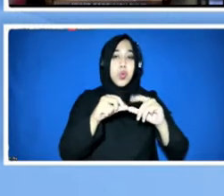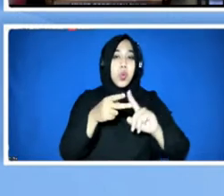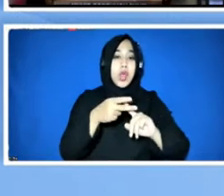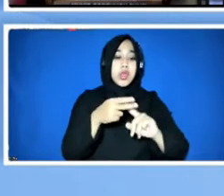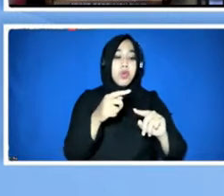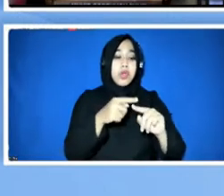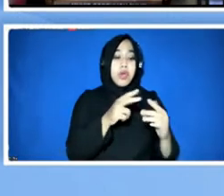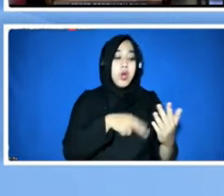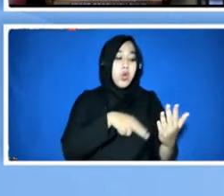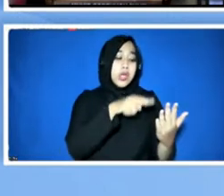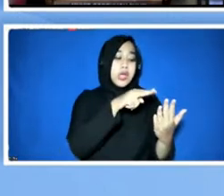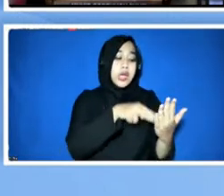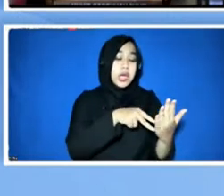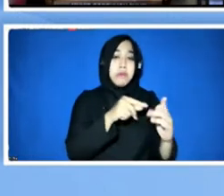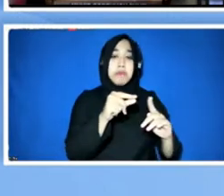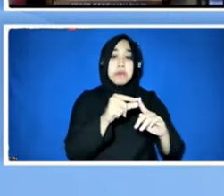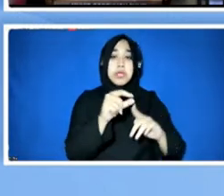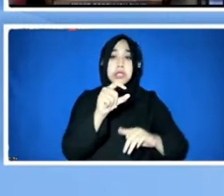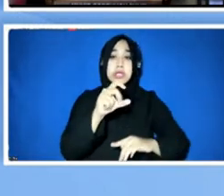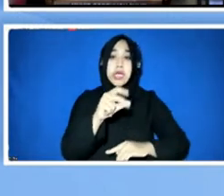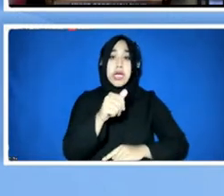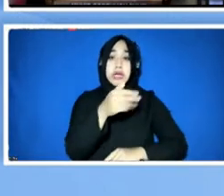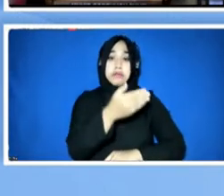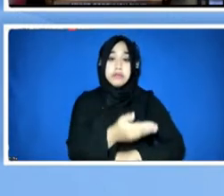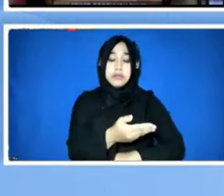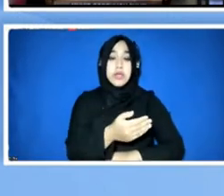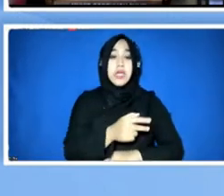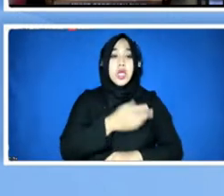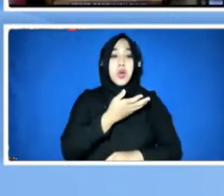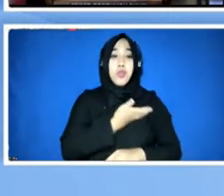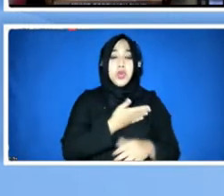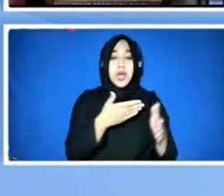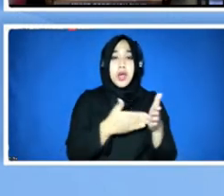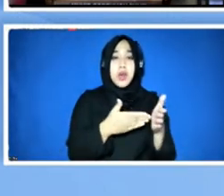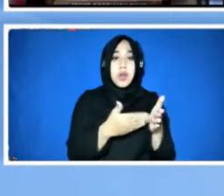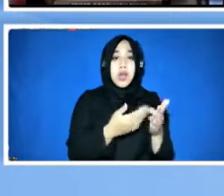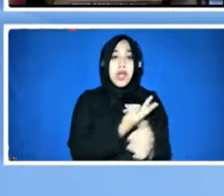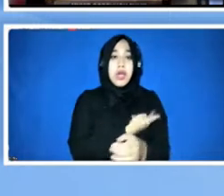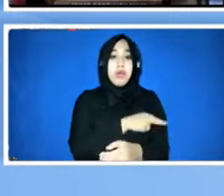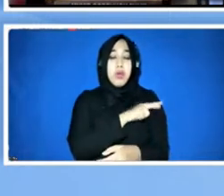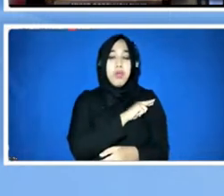PCR ini, kita punya keterbatasan kapasitas juga. Lanjut.